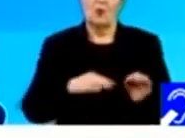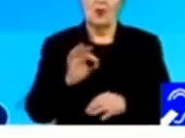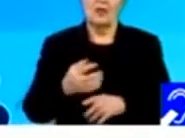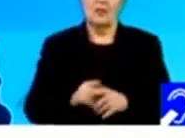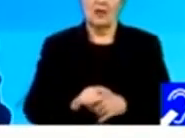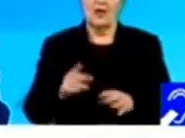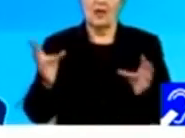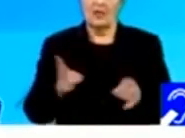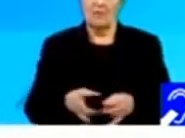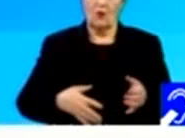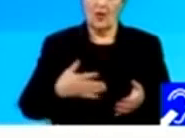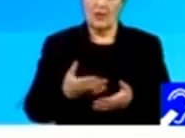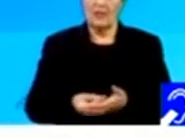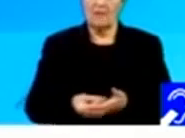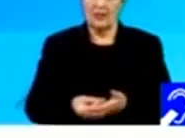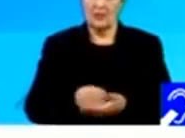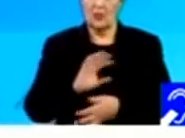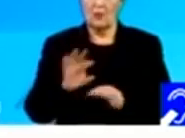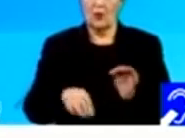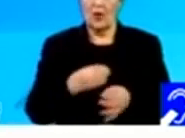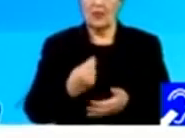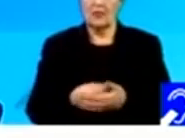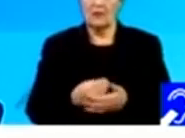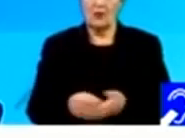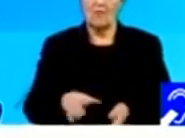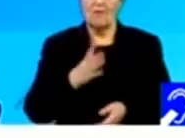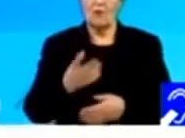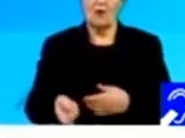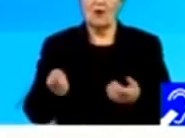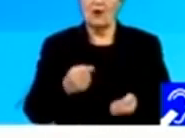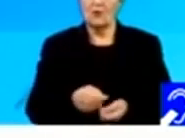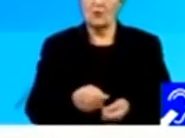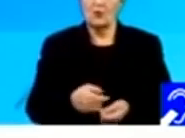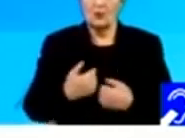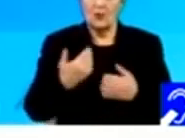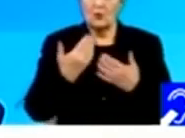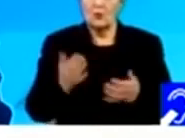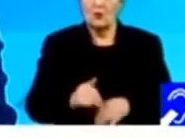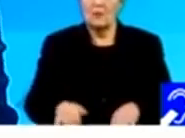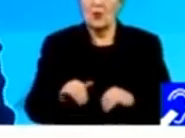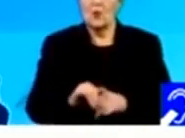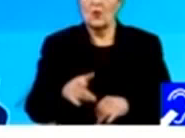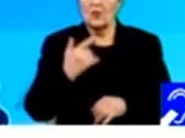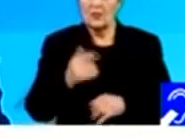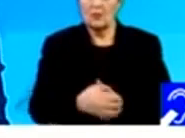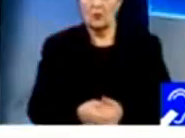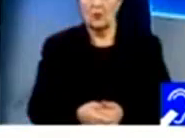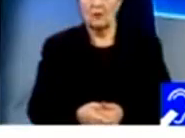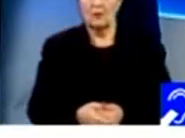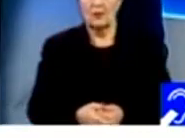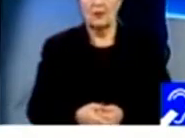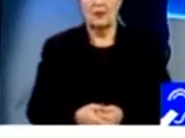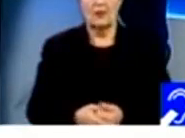nevoie de finanțare. Când oponenții mei spun de finanțare, ei spun că vor aduce 8 miliarde, dar nu spun de unde și nu spun... Da, vom încerca să